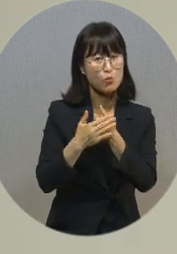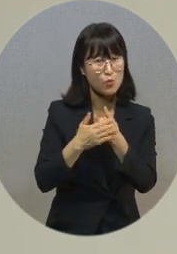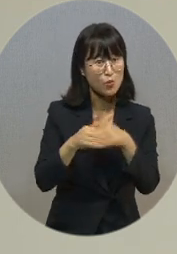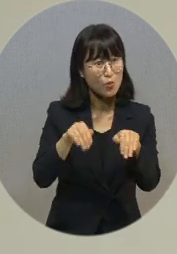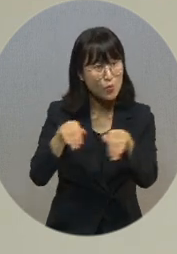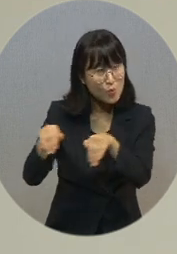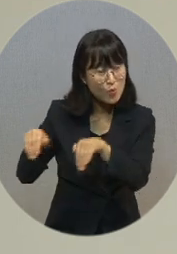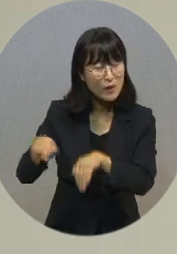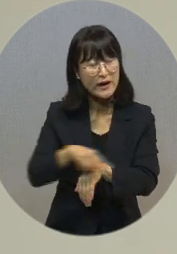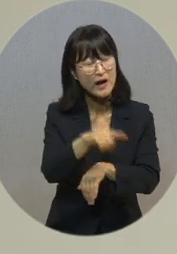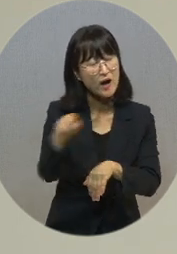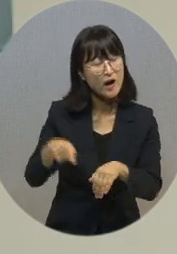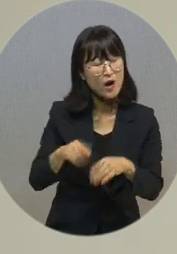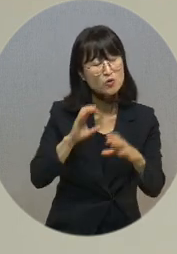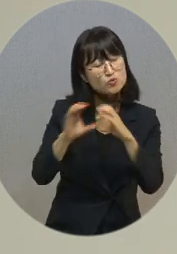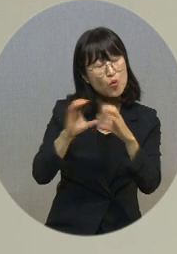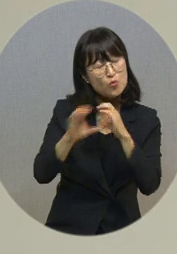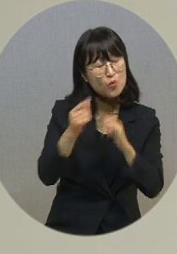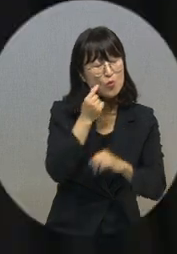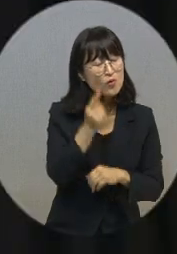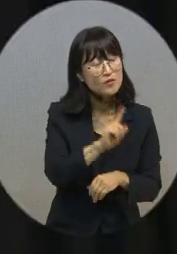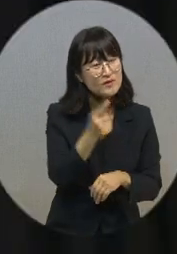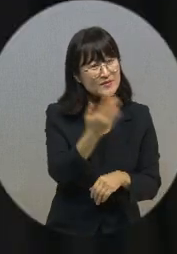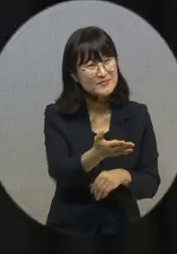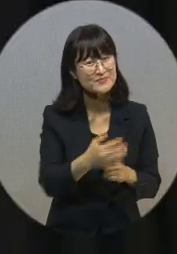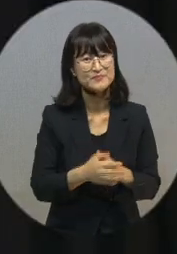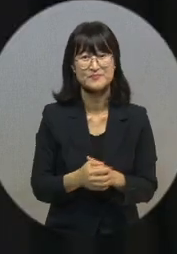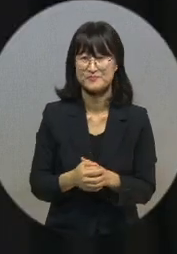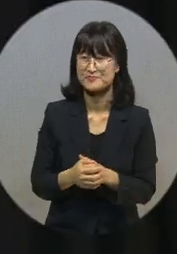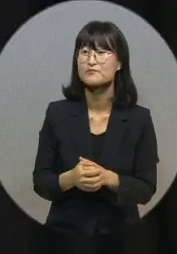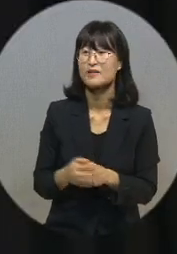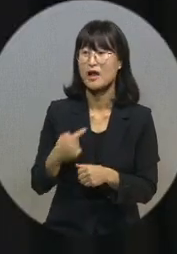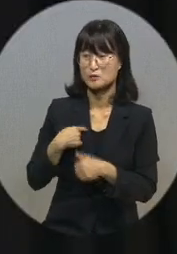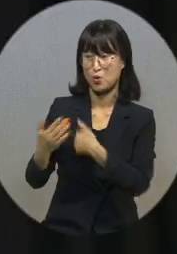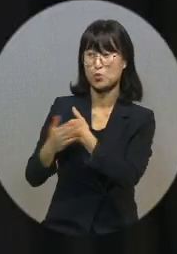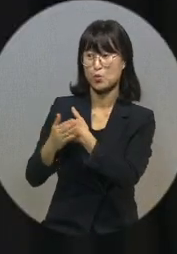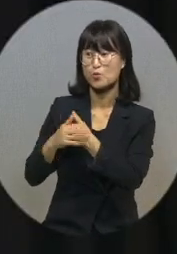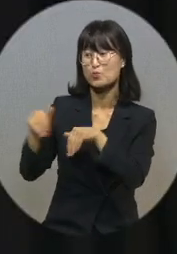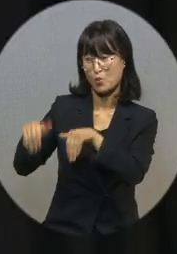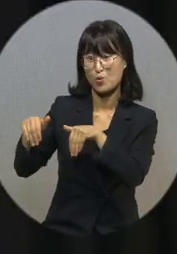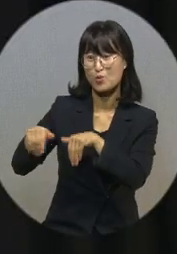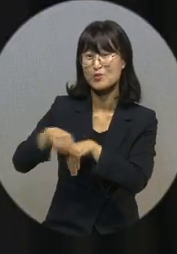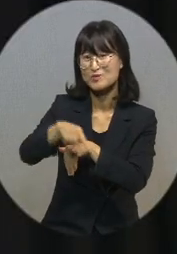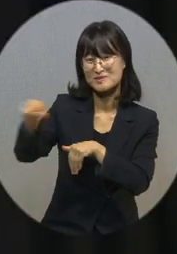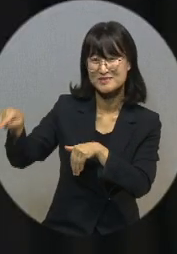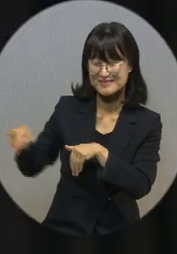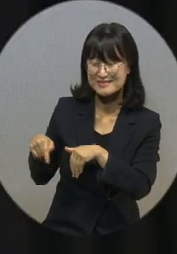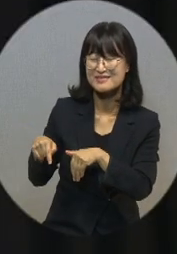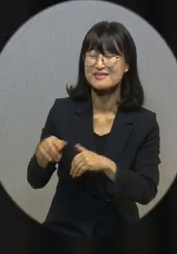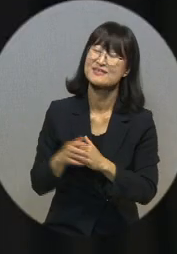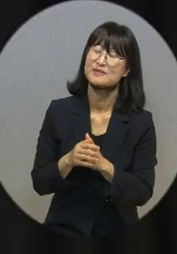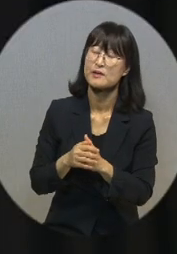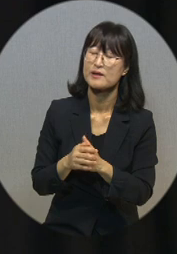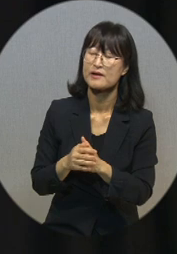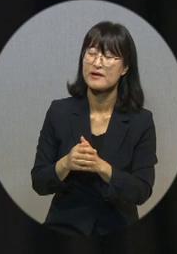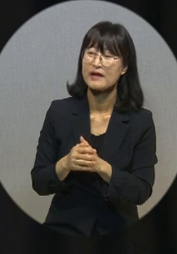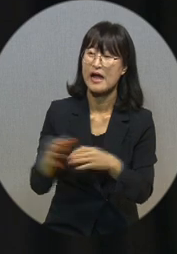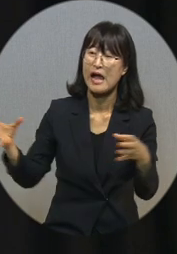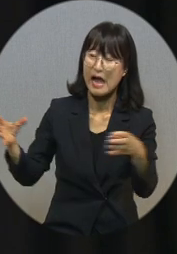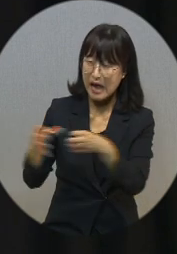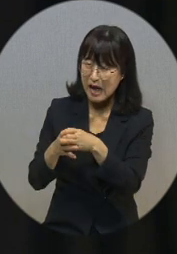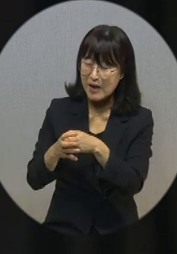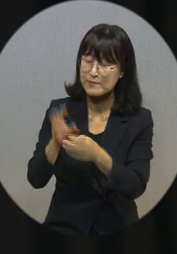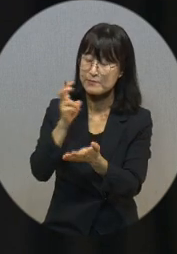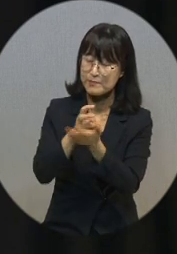소통, 그다음에 의원님들과의 소통 어떻게 하고 계세요? 저희 보좌진 분들이 어쨌건 같이 이제 하나의 법안을 발의를 할